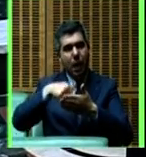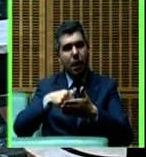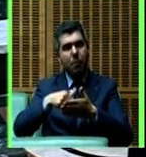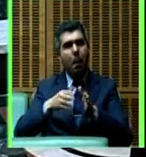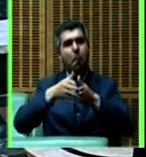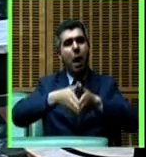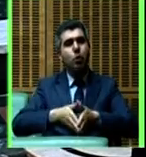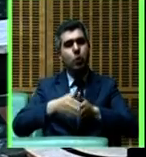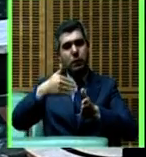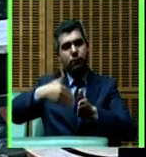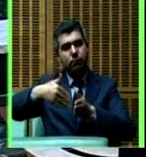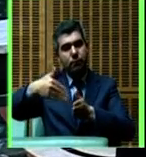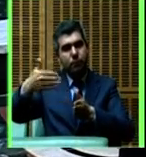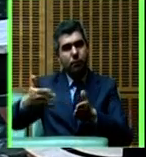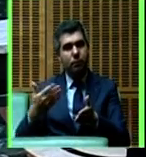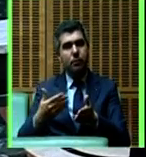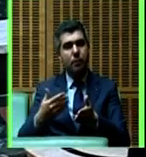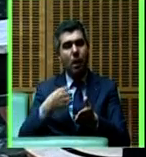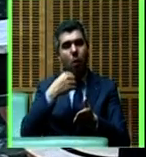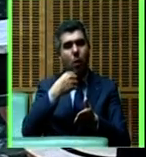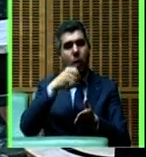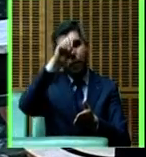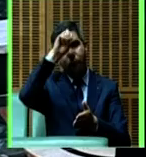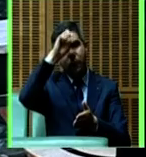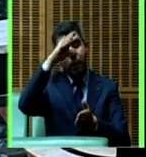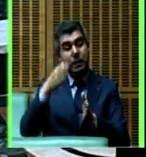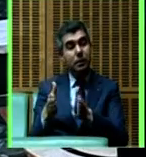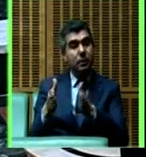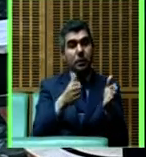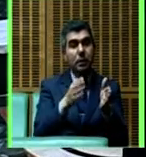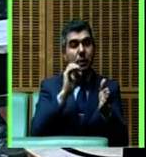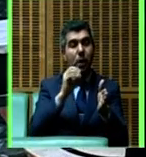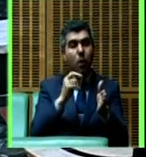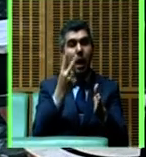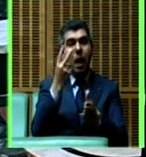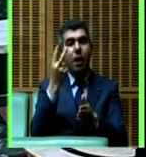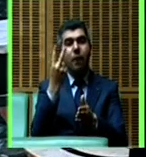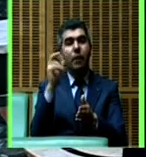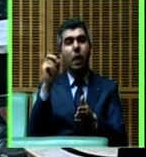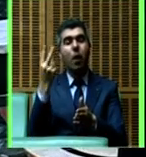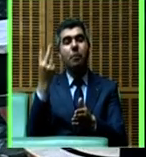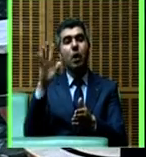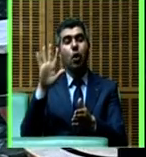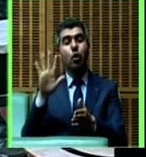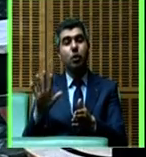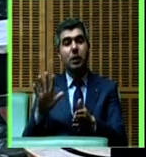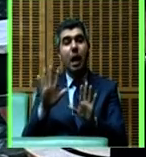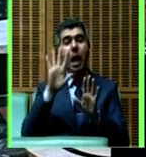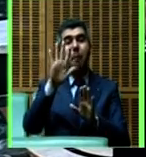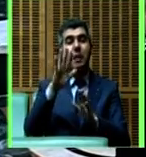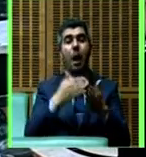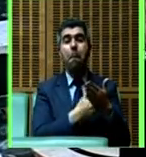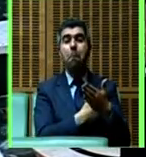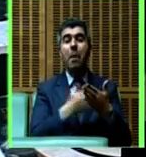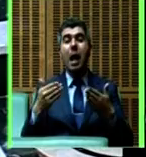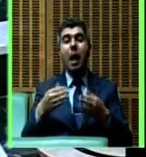سيكون مخصصا لذلك، اللي هو الميناء ديال الجرف الاصفر، باش نستعمله في افق 2025 حوالي 5 مليار الامطار المكعبه.